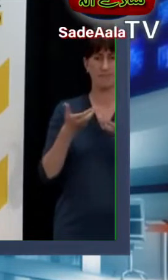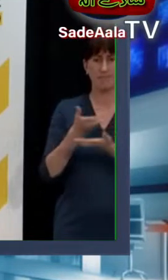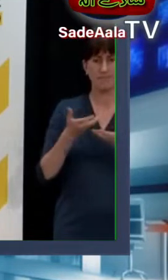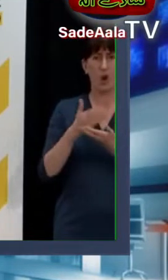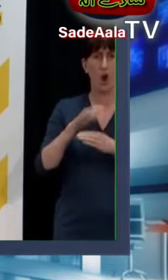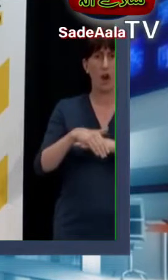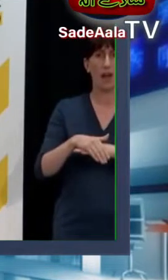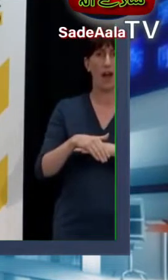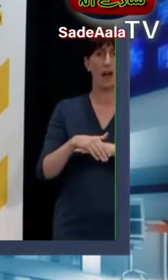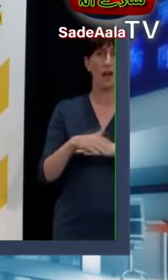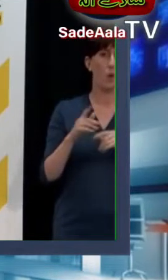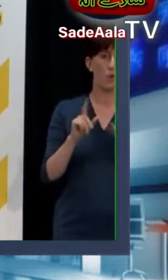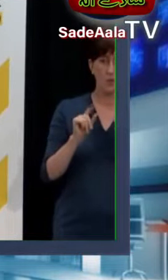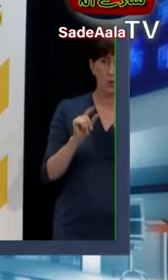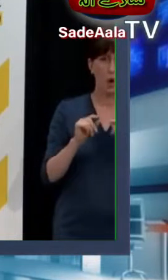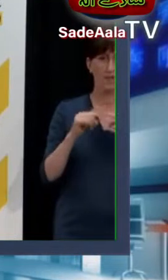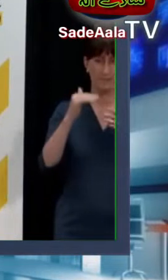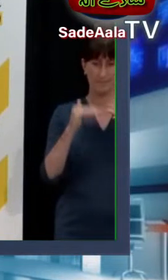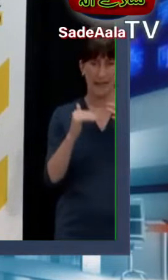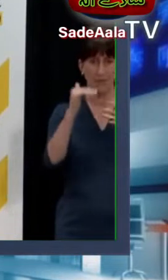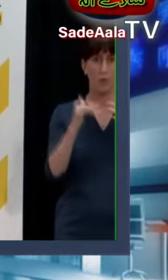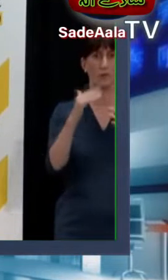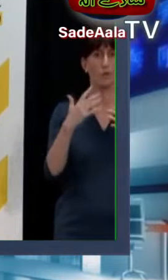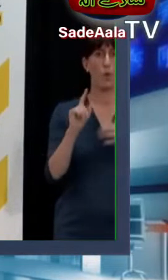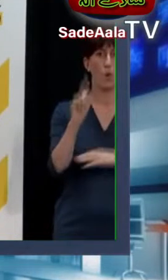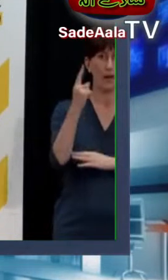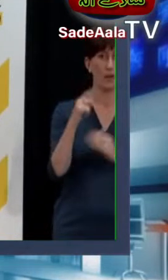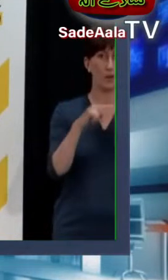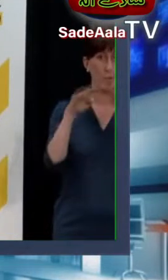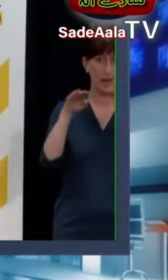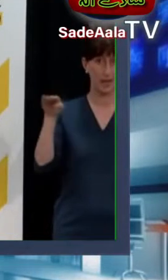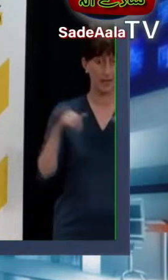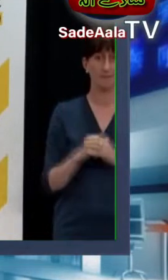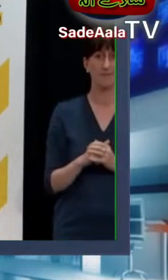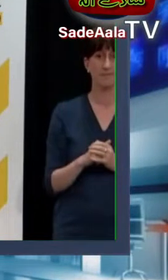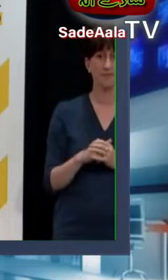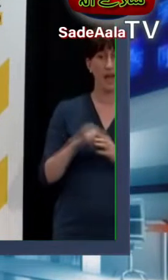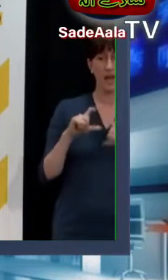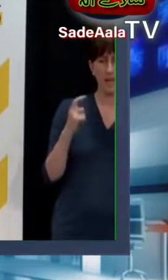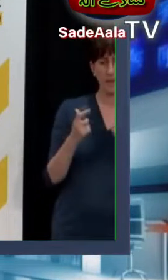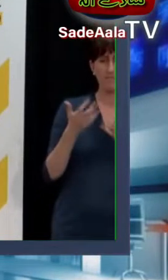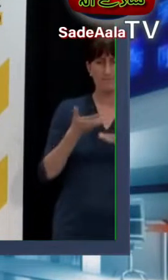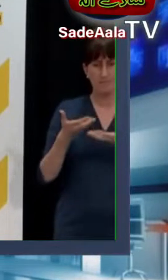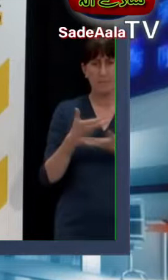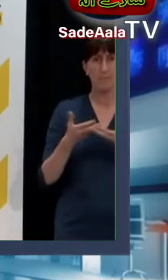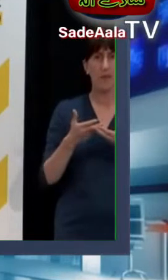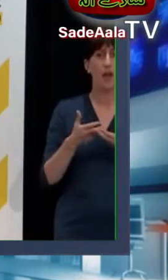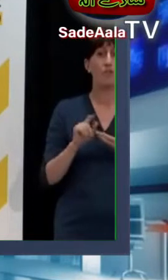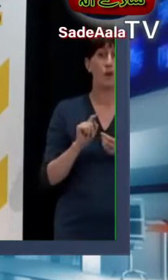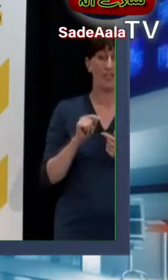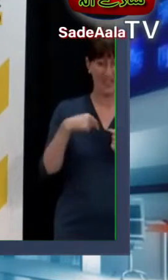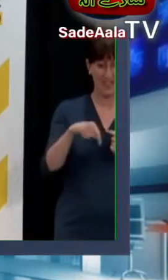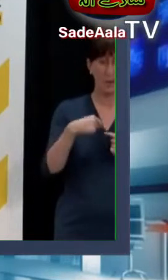ਆਰਡਨ ਦੇ ਵੱਲੋਂ ਬੀਤੇ ਦਿਨ ਐਲਾਨ ਕਰ ਦਿੱਤਾ ਗਿਆ ਹੈ ਕਿ ਮੰਗਲਵਾਰ ਯਾਨੀ ਕਿ ਅੱਜ ਰਾਤੀ 11:59 ਤੋਂ ਆਕਲੈਂਡ ਦੇ